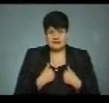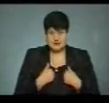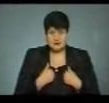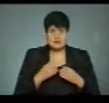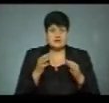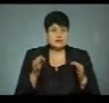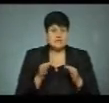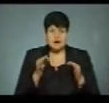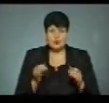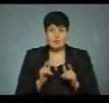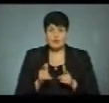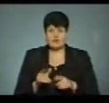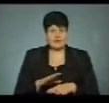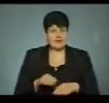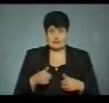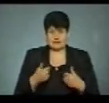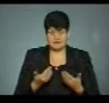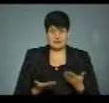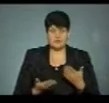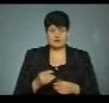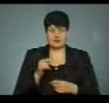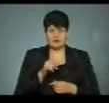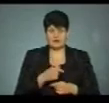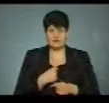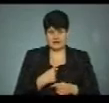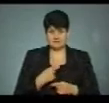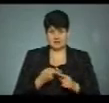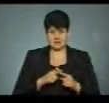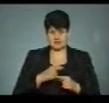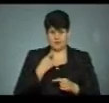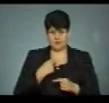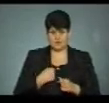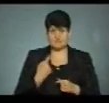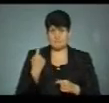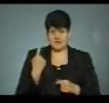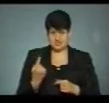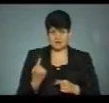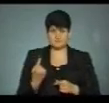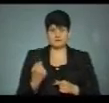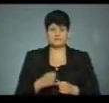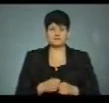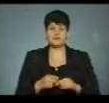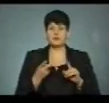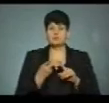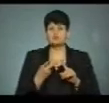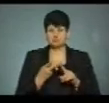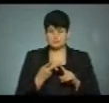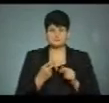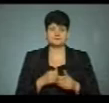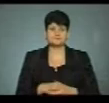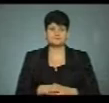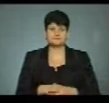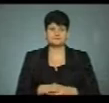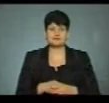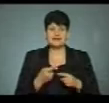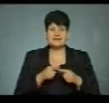ніякого погодження не давав, якщо ви мені про це кажете, це по-перше. По-друге,